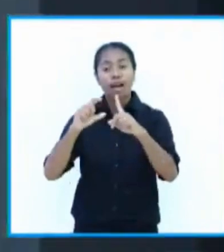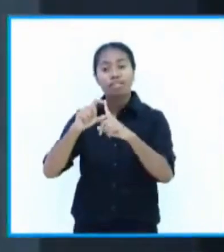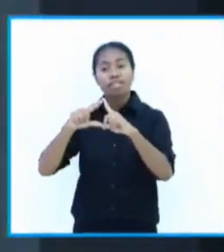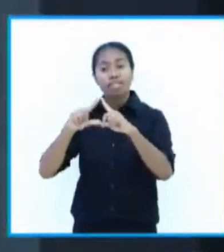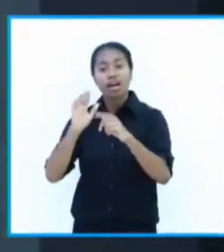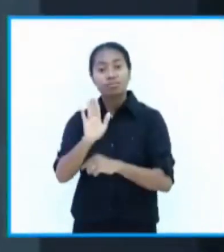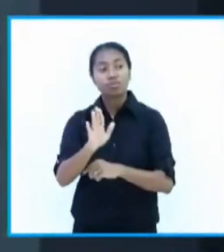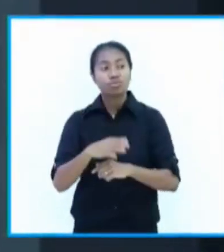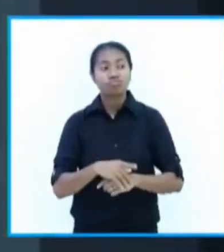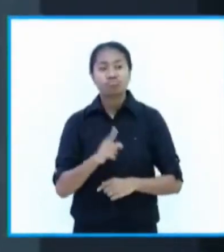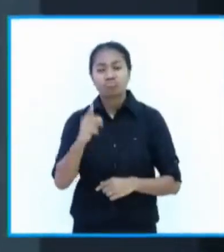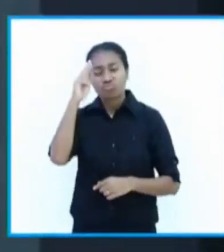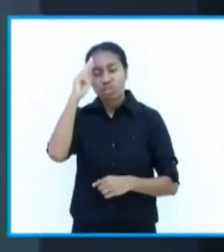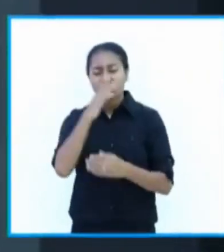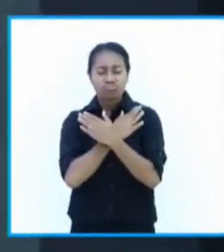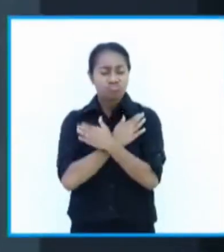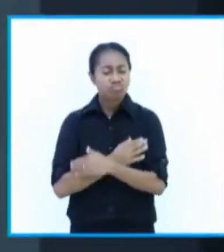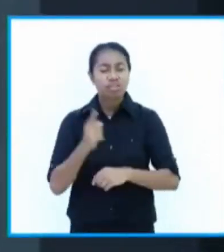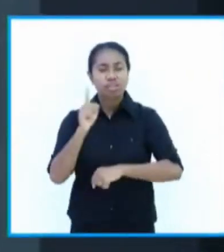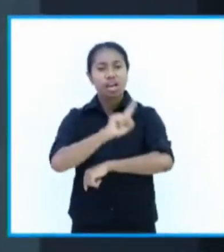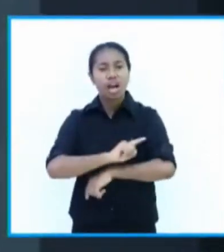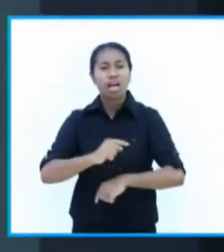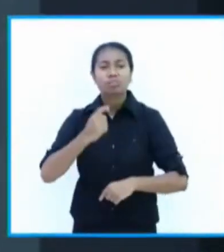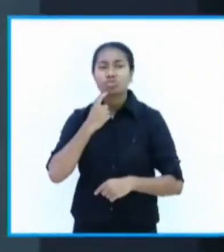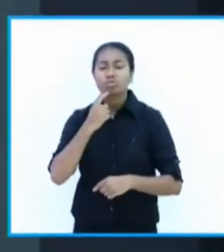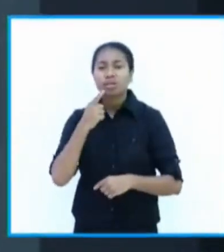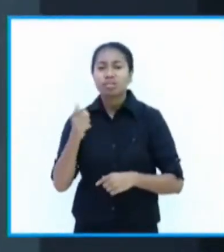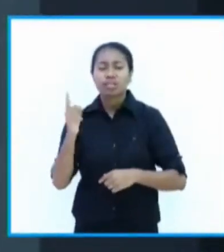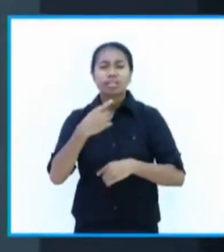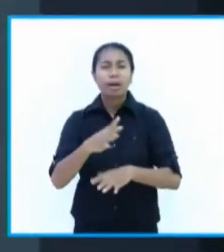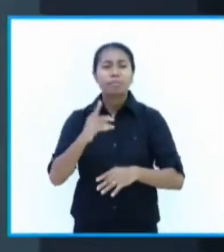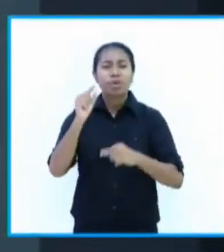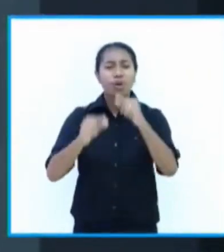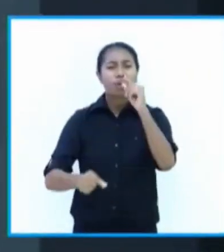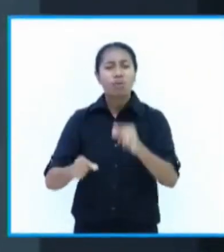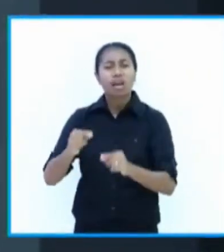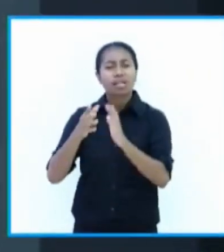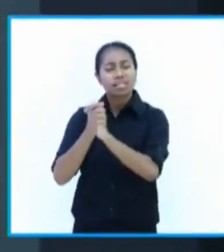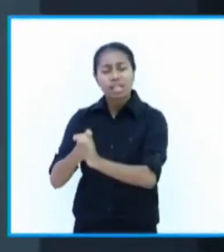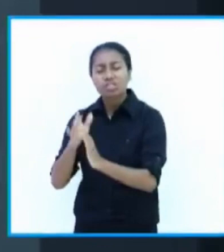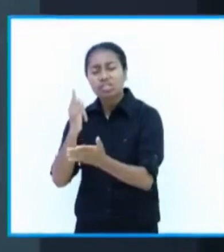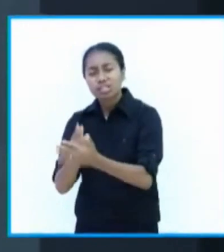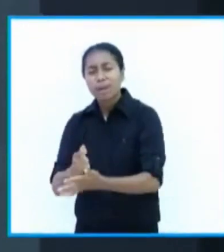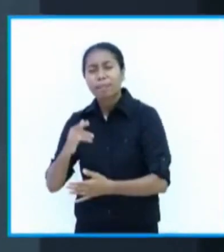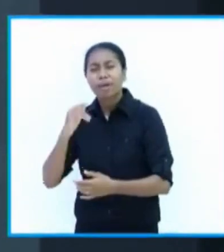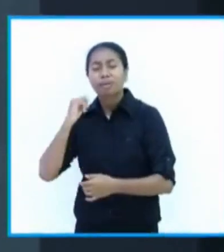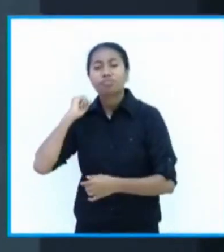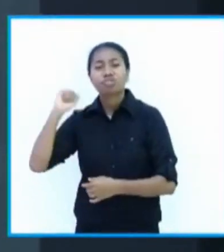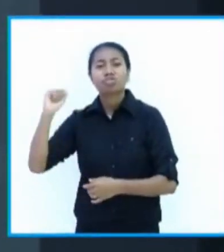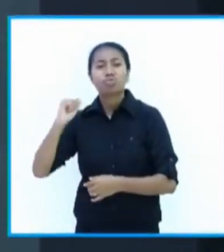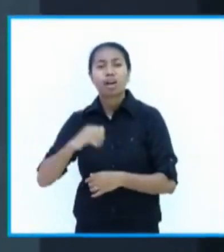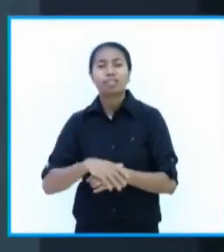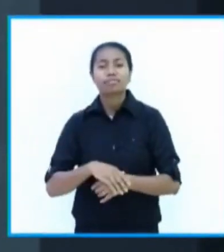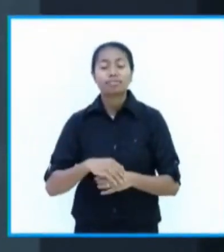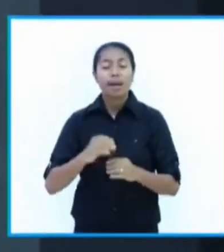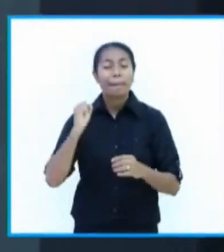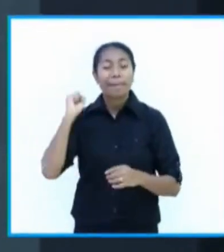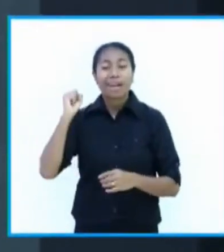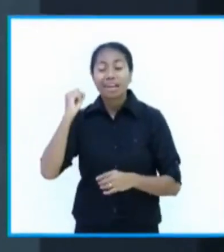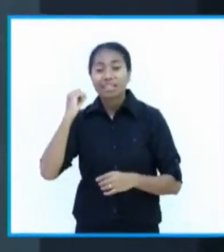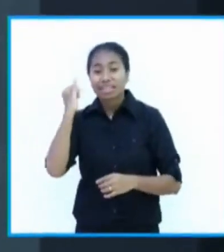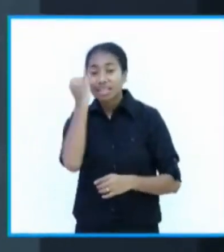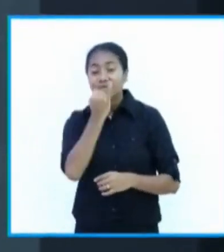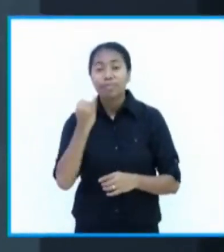pencobaan tapi orang Kristen harus tetap berjuang memegang apa yang ada pada dirinya imannya perlu